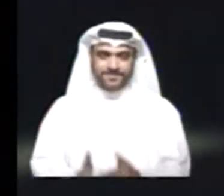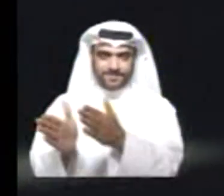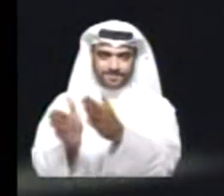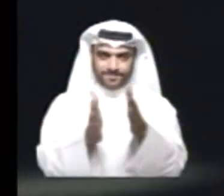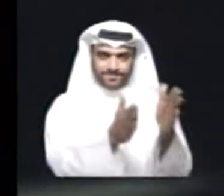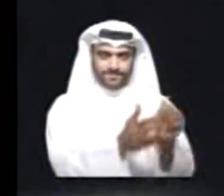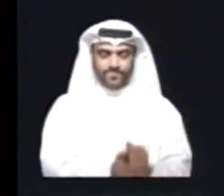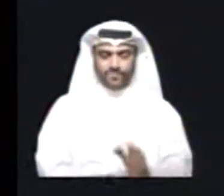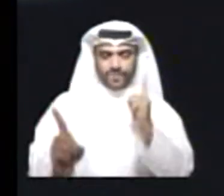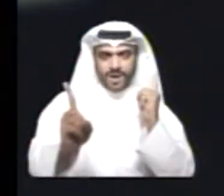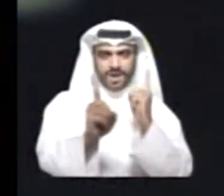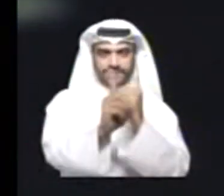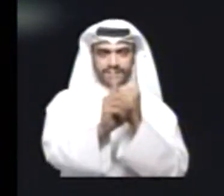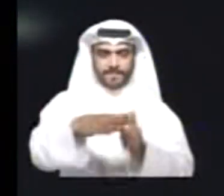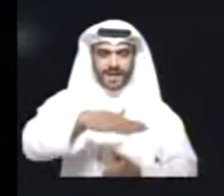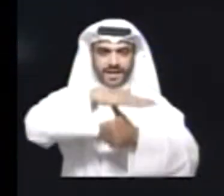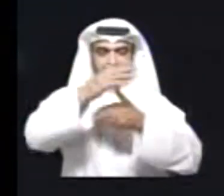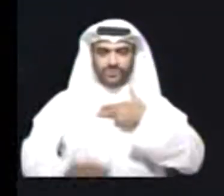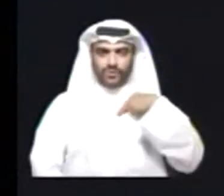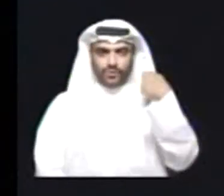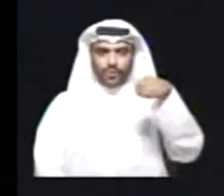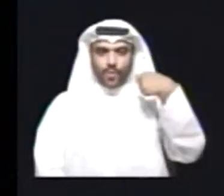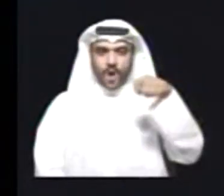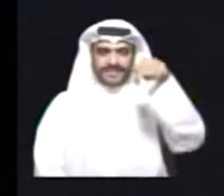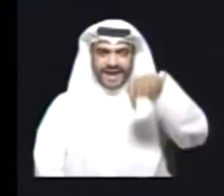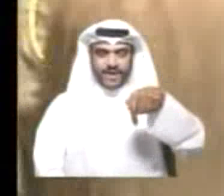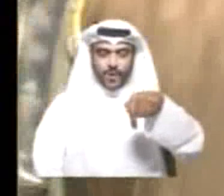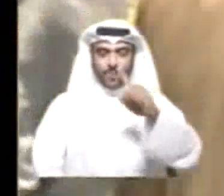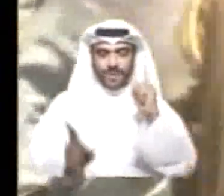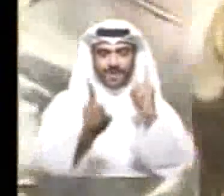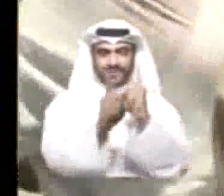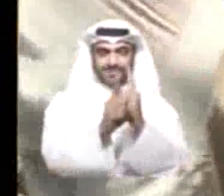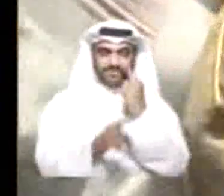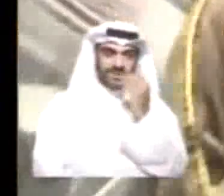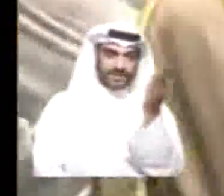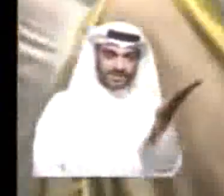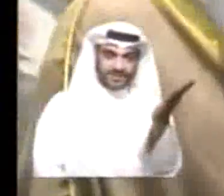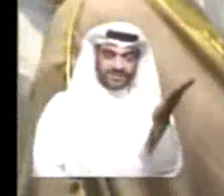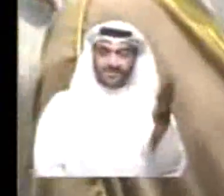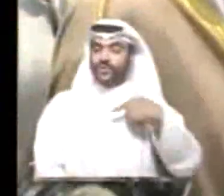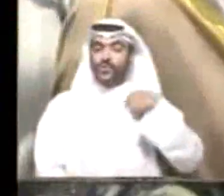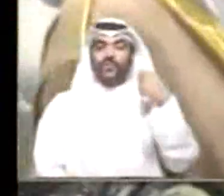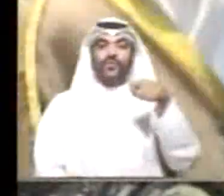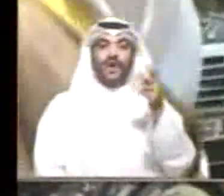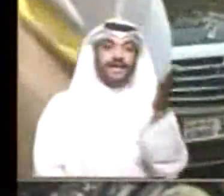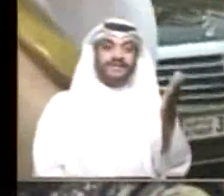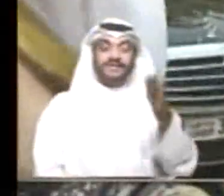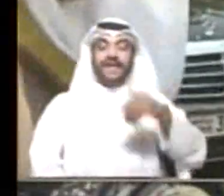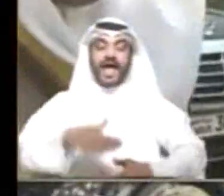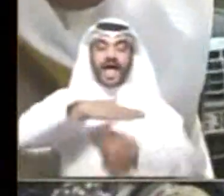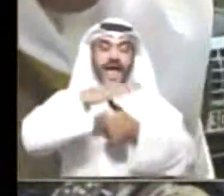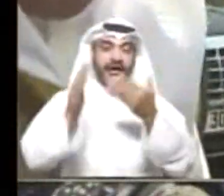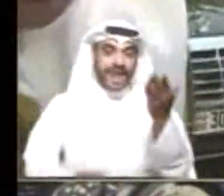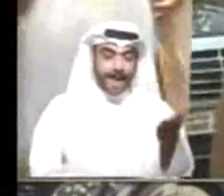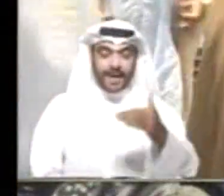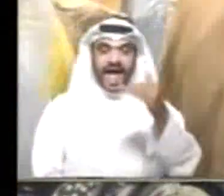استقبل سمو الشيخ جابر المبارك الحمد الصباح رئيس مجلس الوزراء اليوم الممثل الشخصي لصاحب السمو الملكي الأمير خليفة بن سلمان آل